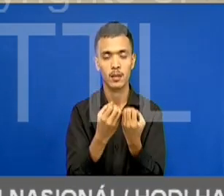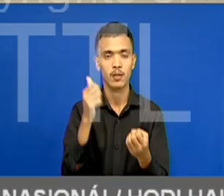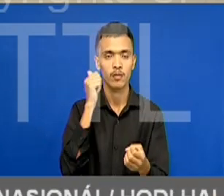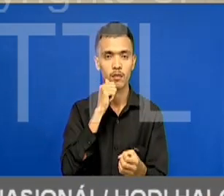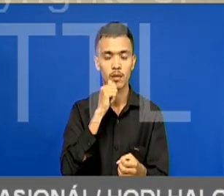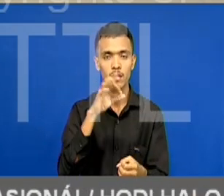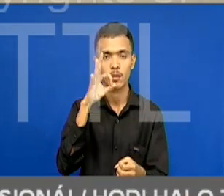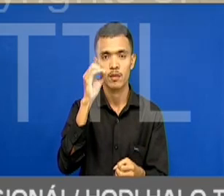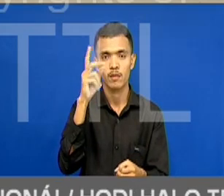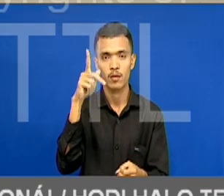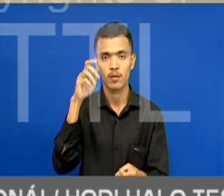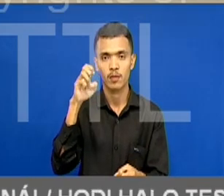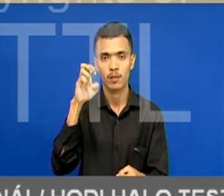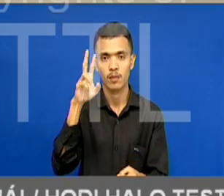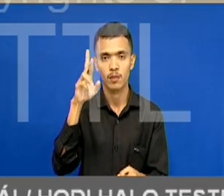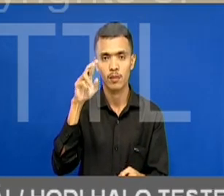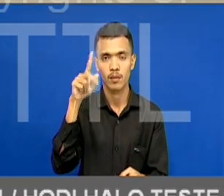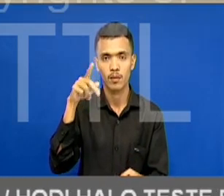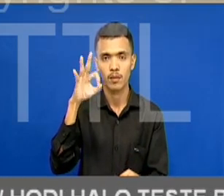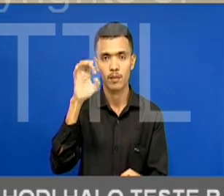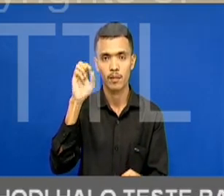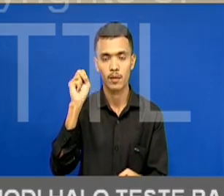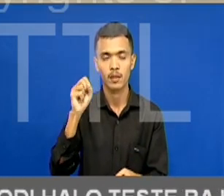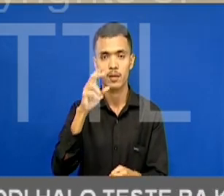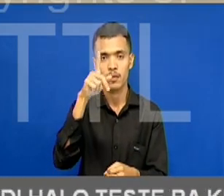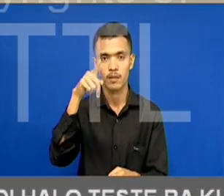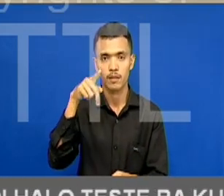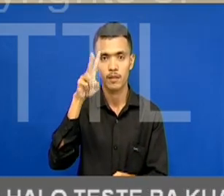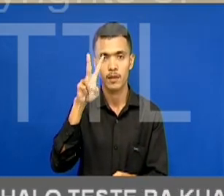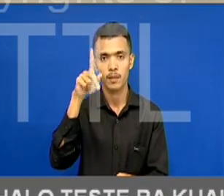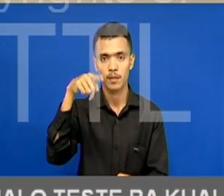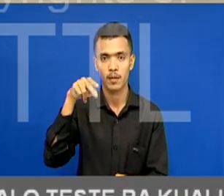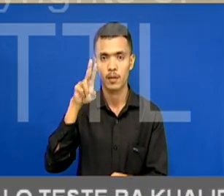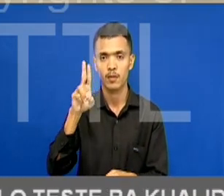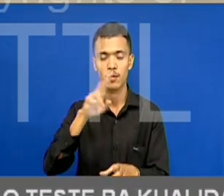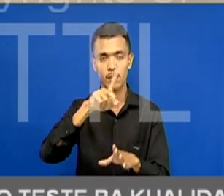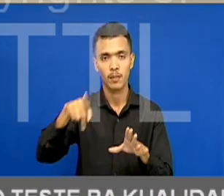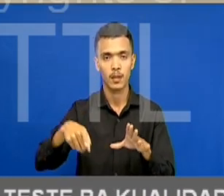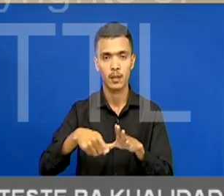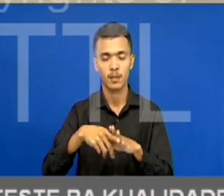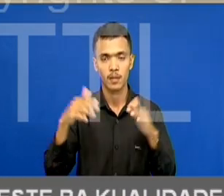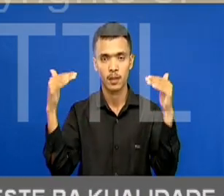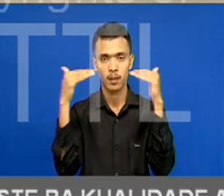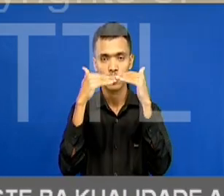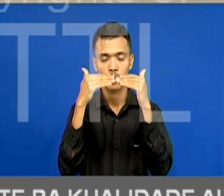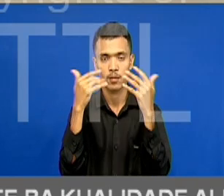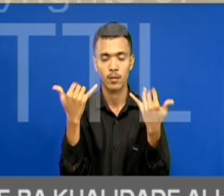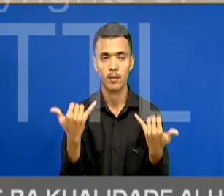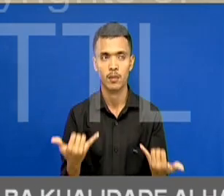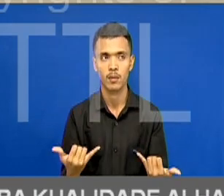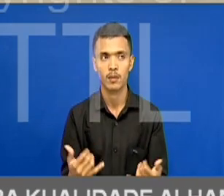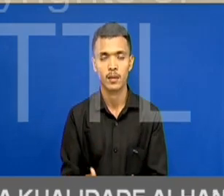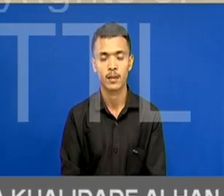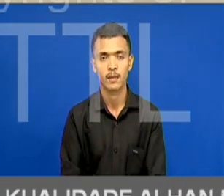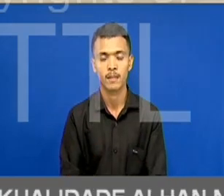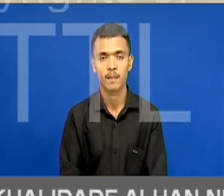inklui VPU nebe mak ohim participa iha encontro ne. Diekusi sekretaris Estado di Igualidade, Raul Stefania